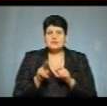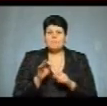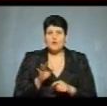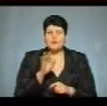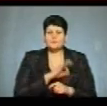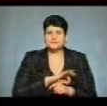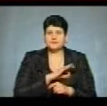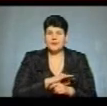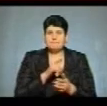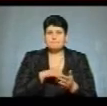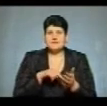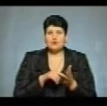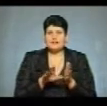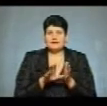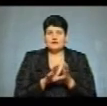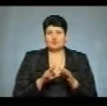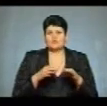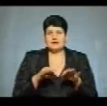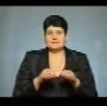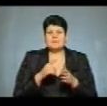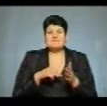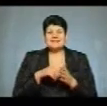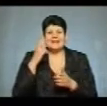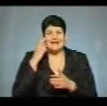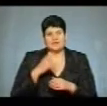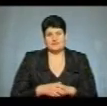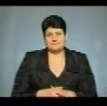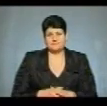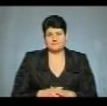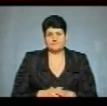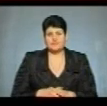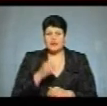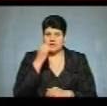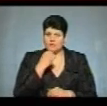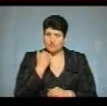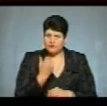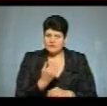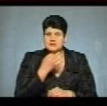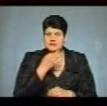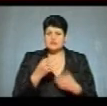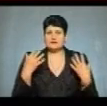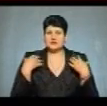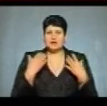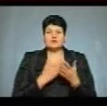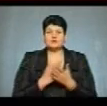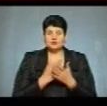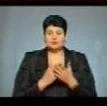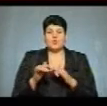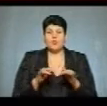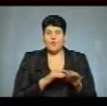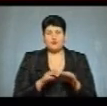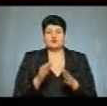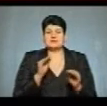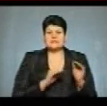експлуатації міського електричного транспорту з міста Києва. Наразі дякую вам. Як повідомив начальник служби рухомого складу